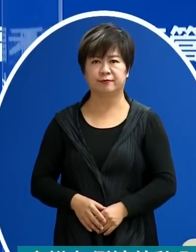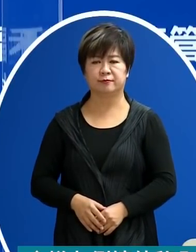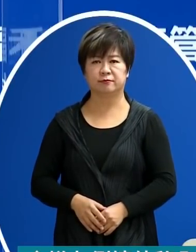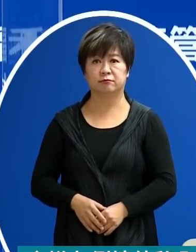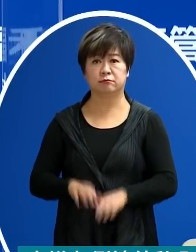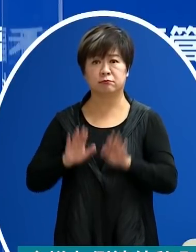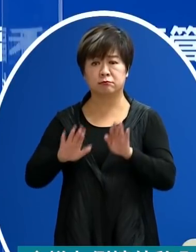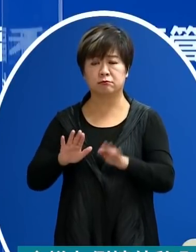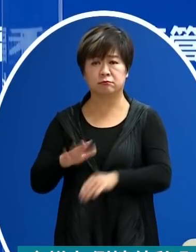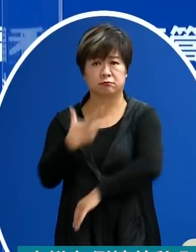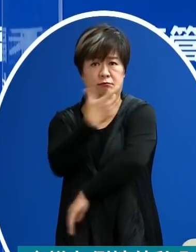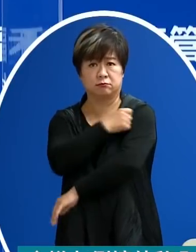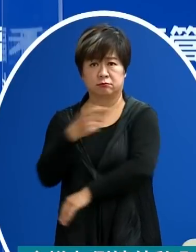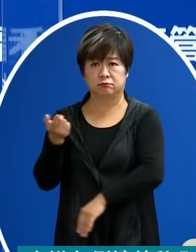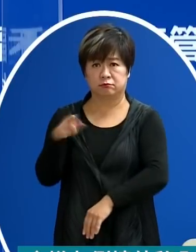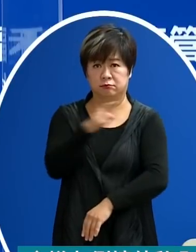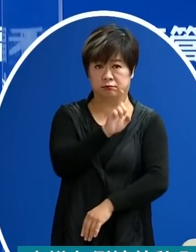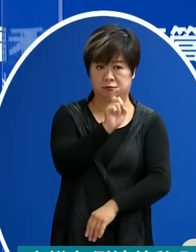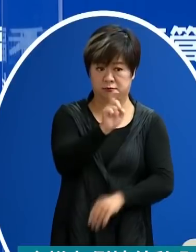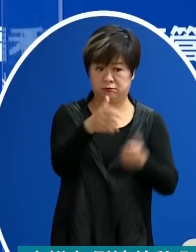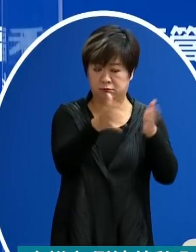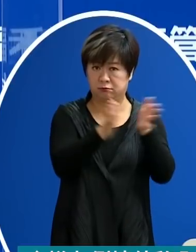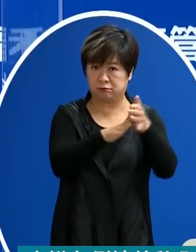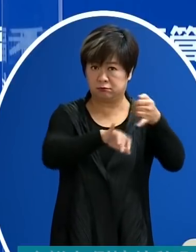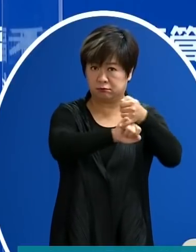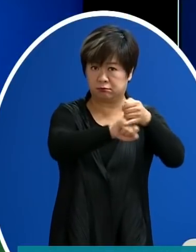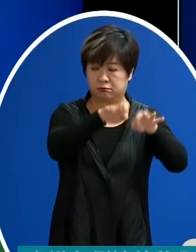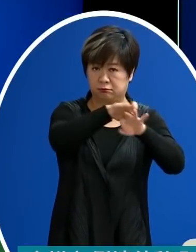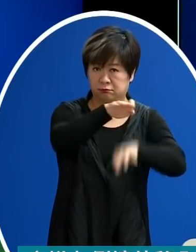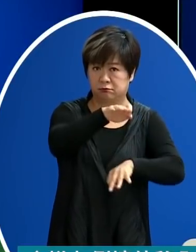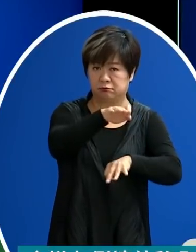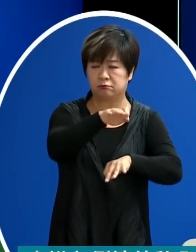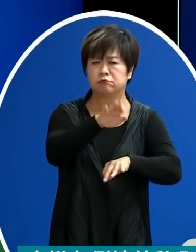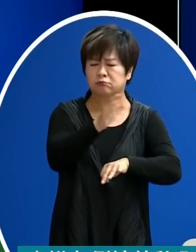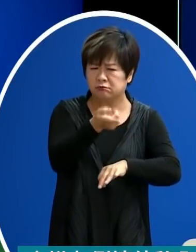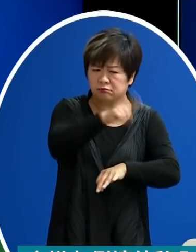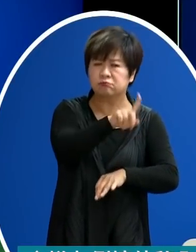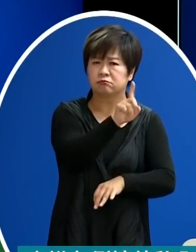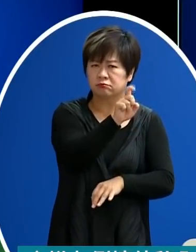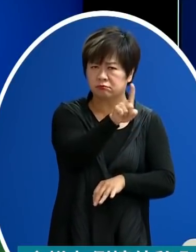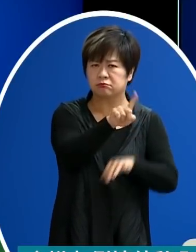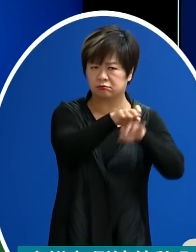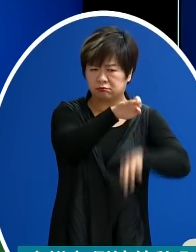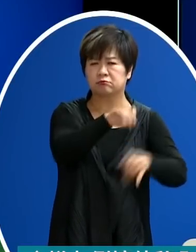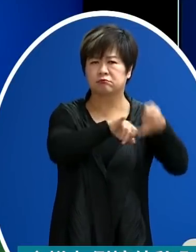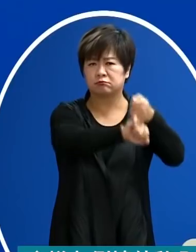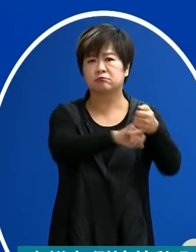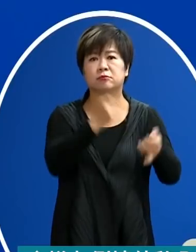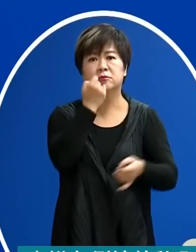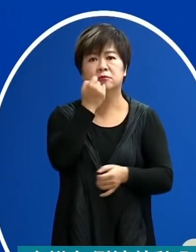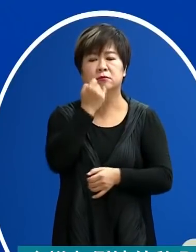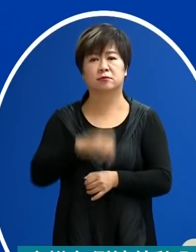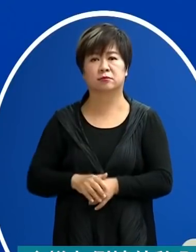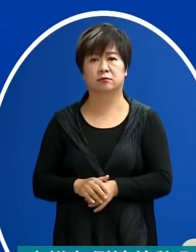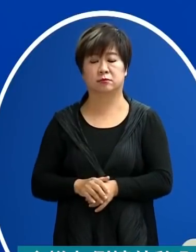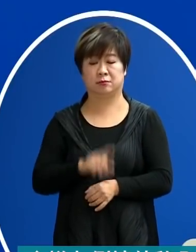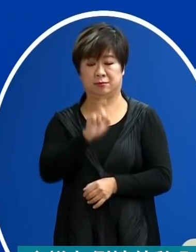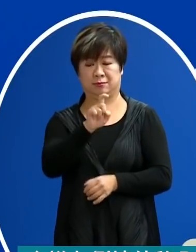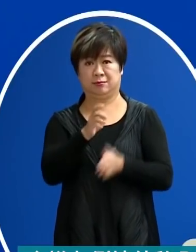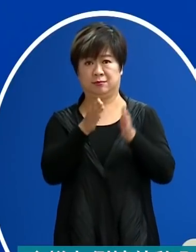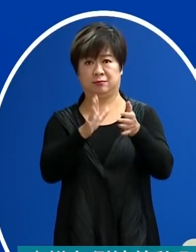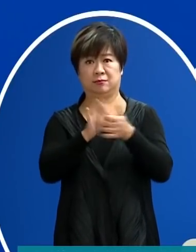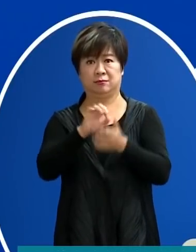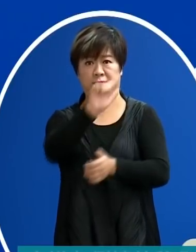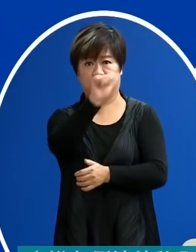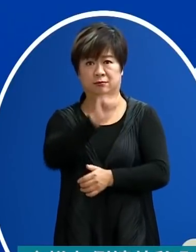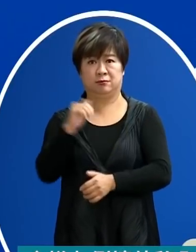所以现在第十期是确定会有 BNT 吗？ 第十一期才是 BND， 第十期是 A 类跟高端。